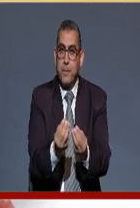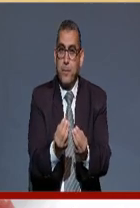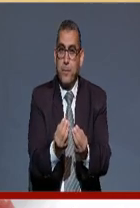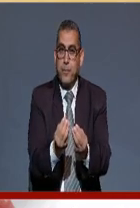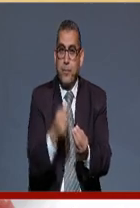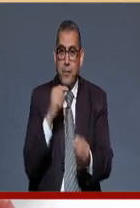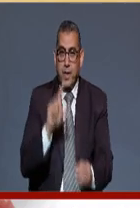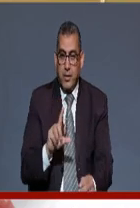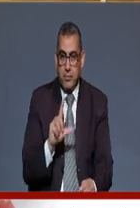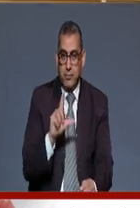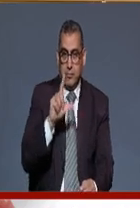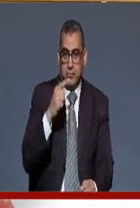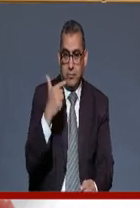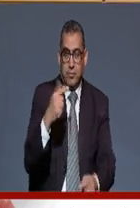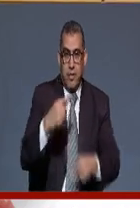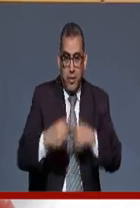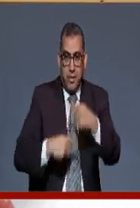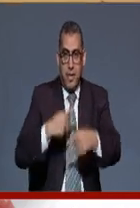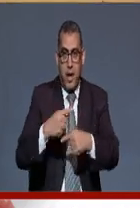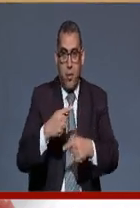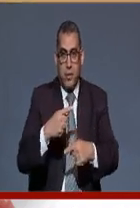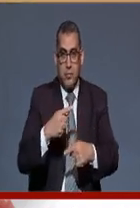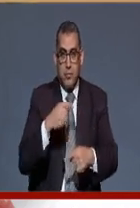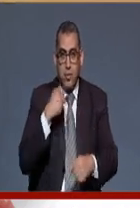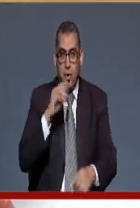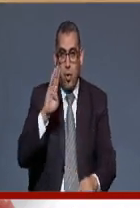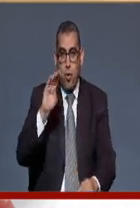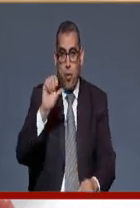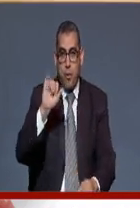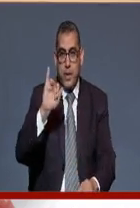الرئاسة الدورية للكوميسا.